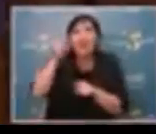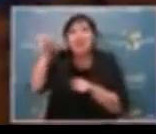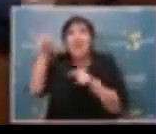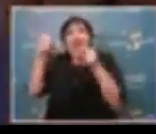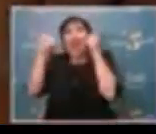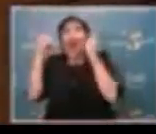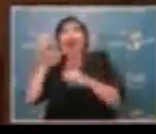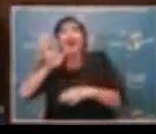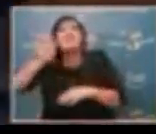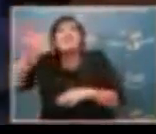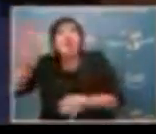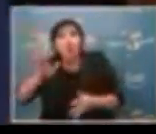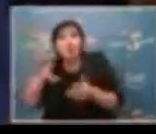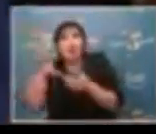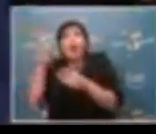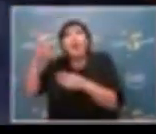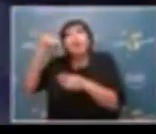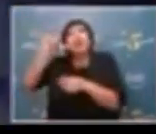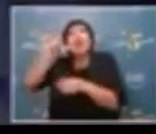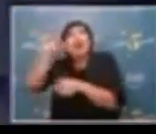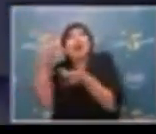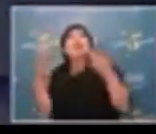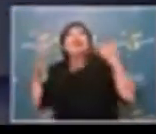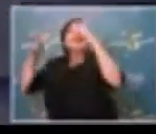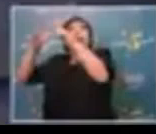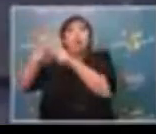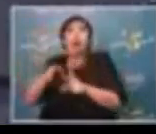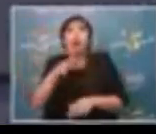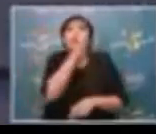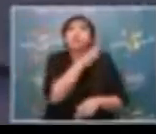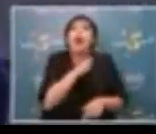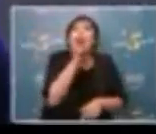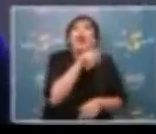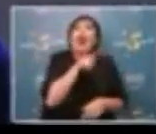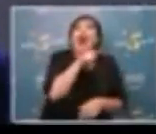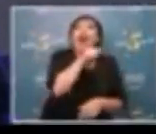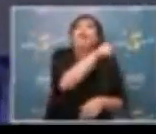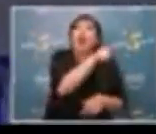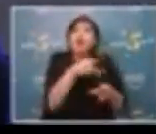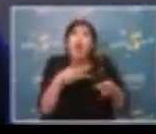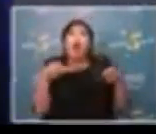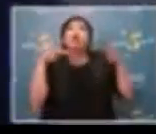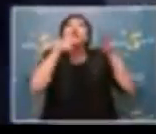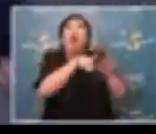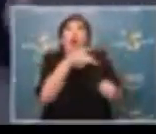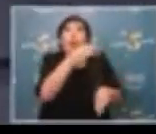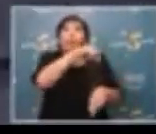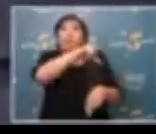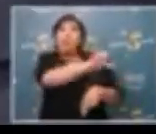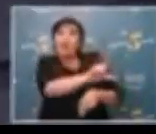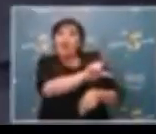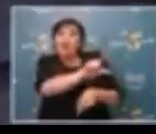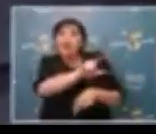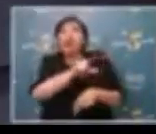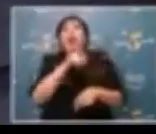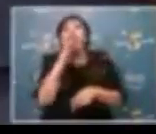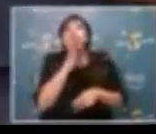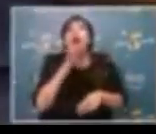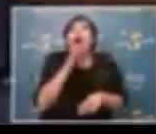stanno triplicando il loro PIL. Il Bangladesh sta raddoppiando il PIL, sta raddoppiando il PIL e dimezzando il